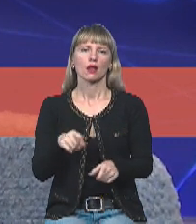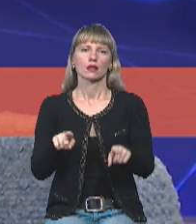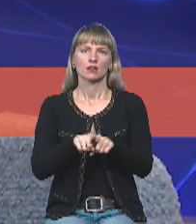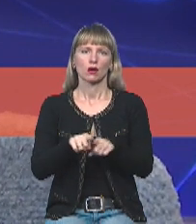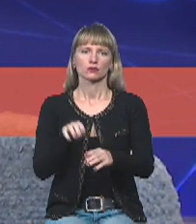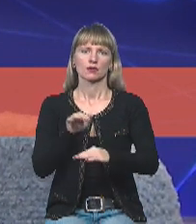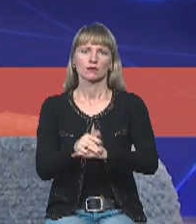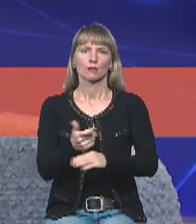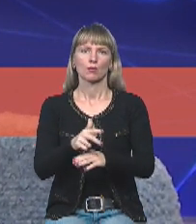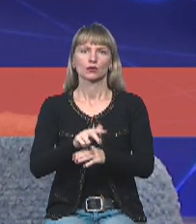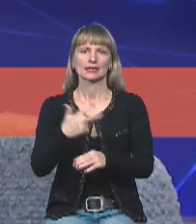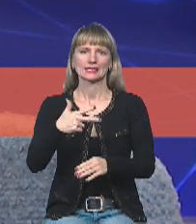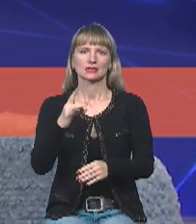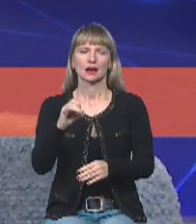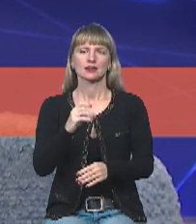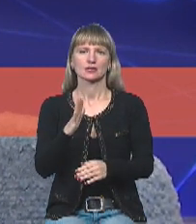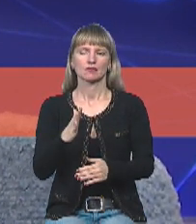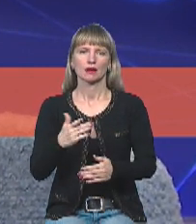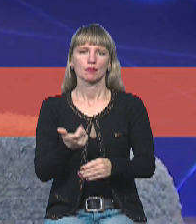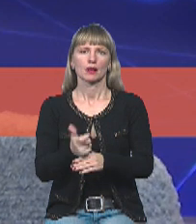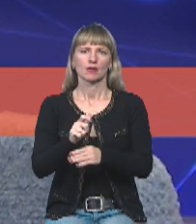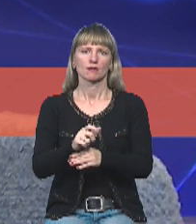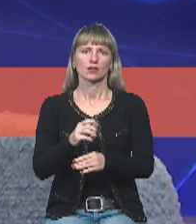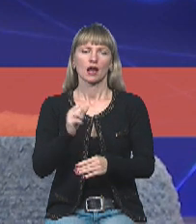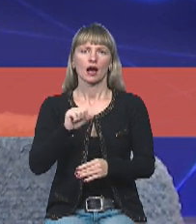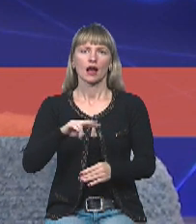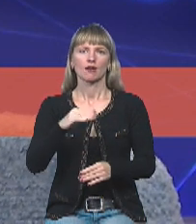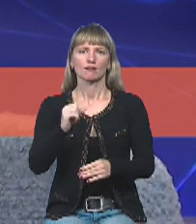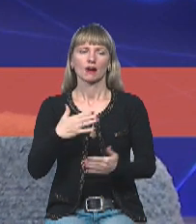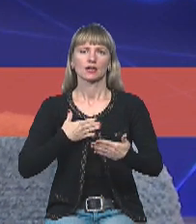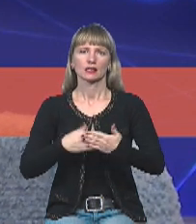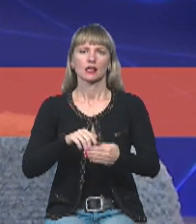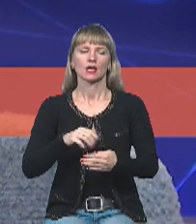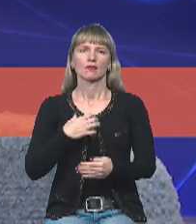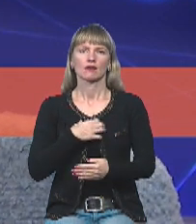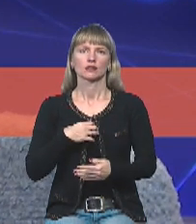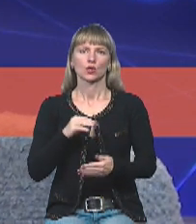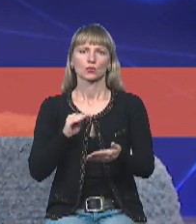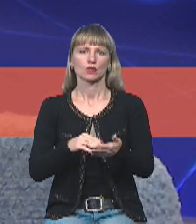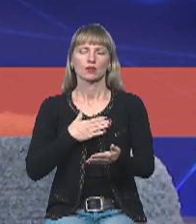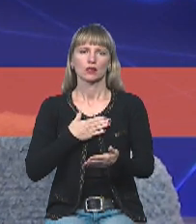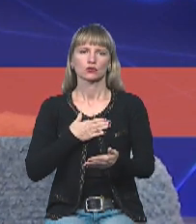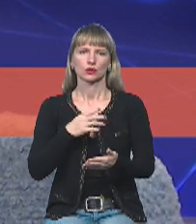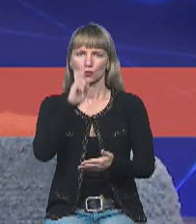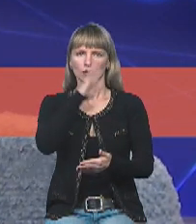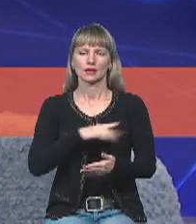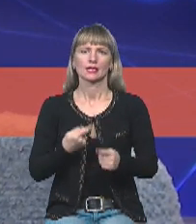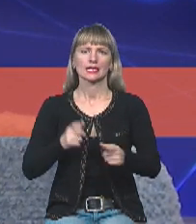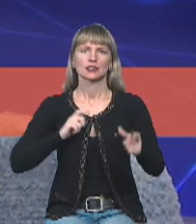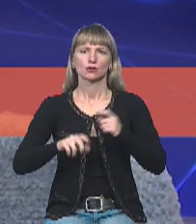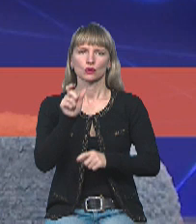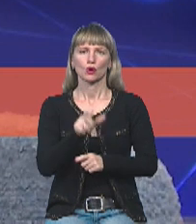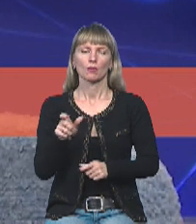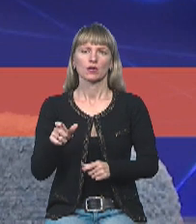зафіксовано у понад 30 разів перевищення за альфа-активністю. І основна, головна установа в нашій країні – це Інститут громадського здоров'я